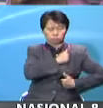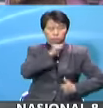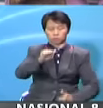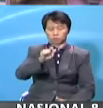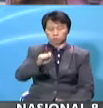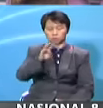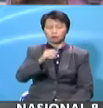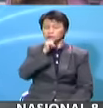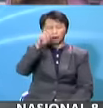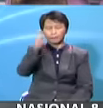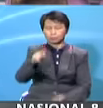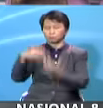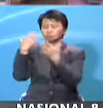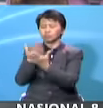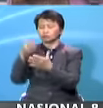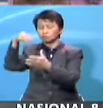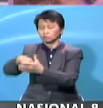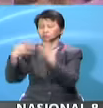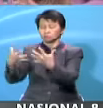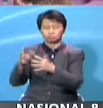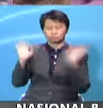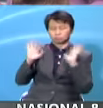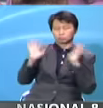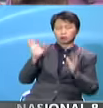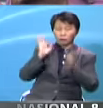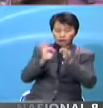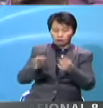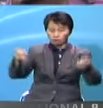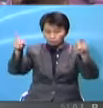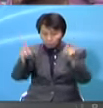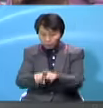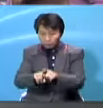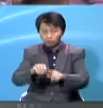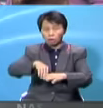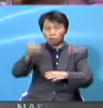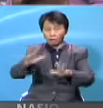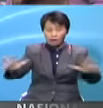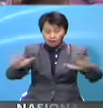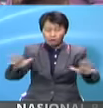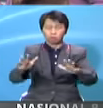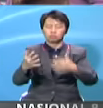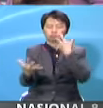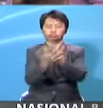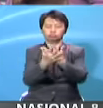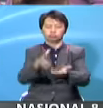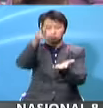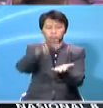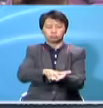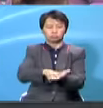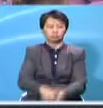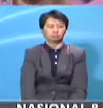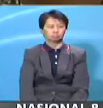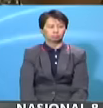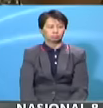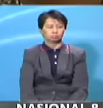Malaysia ATM tidak perlu campur tangan kecuali jika berlaku situasi luar kawalan sehingga keadaan darurat diisytiharkan.